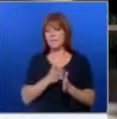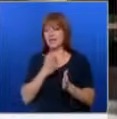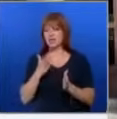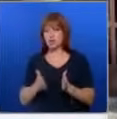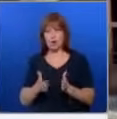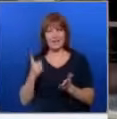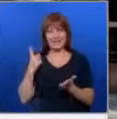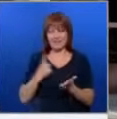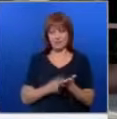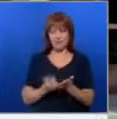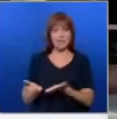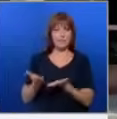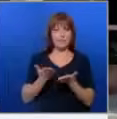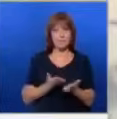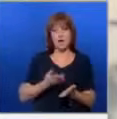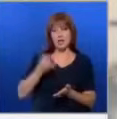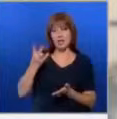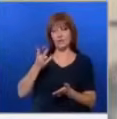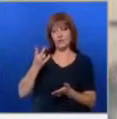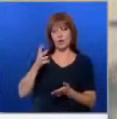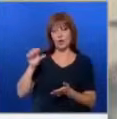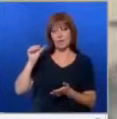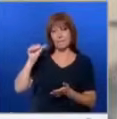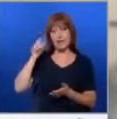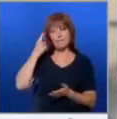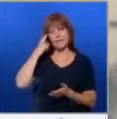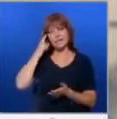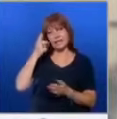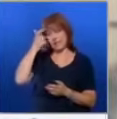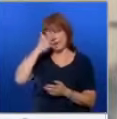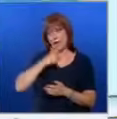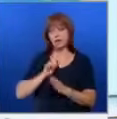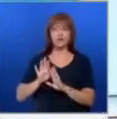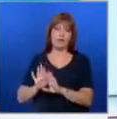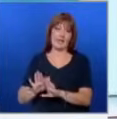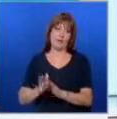е длъжен да покани втората парламентарна сила. Преценката е изцяло негова.